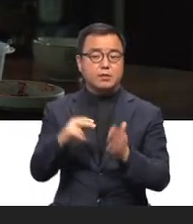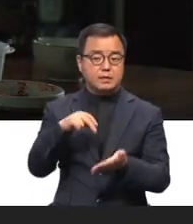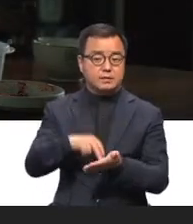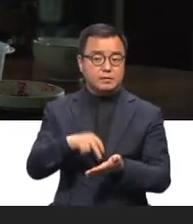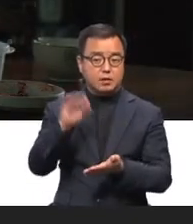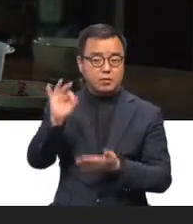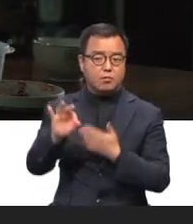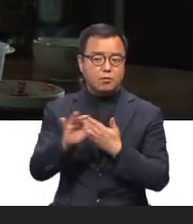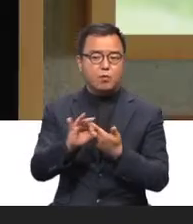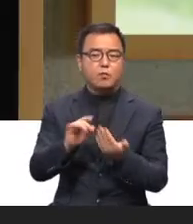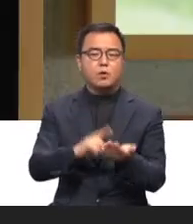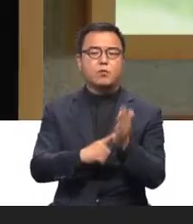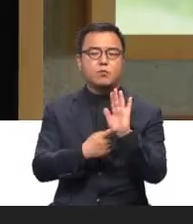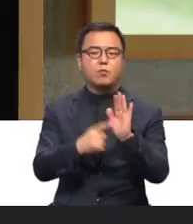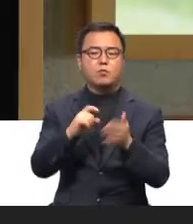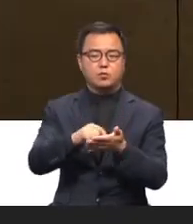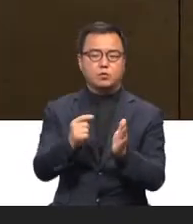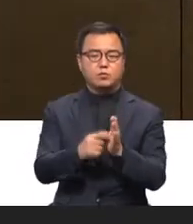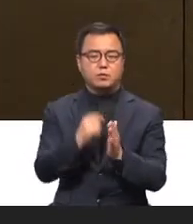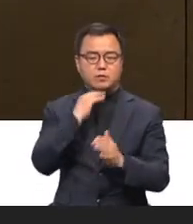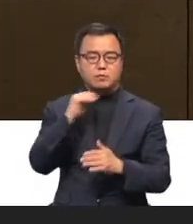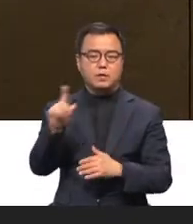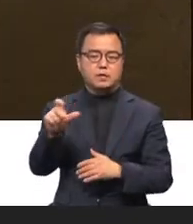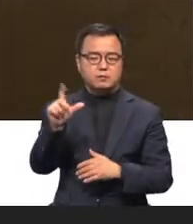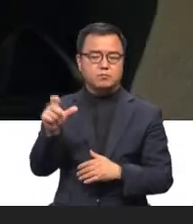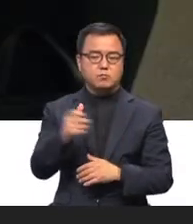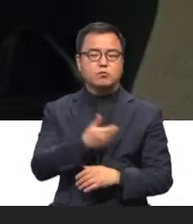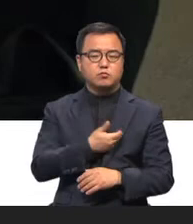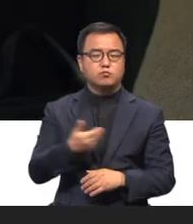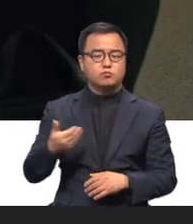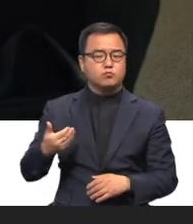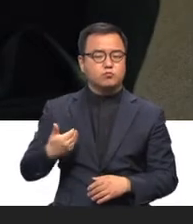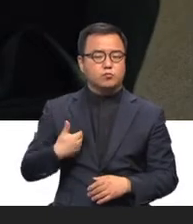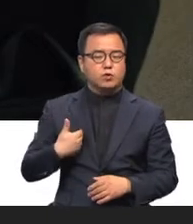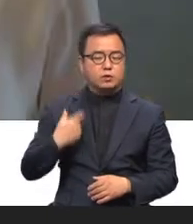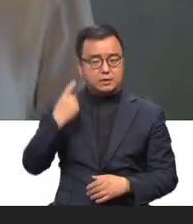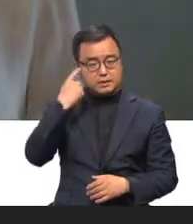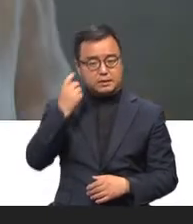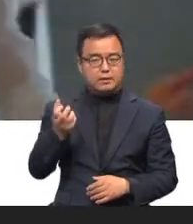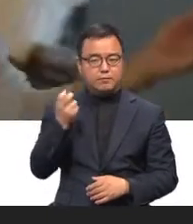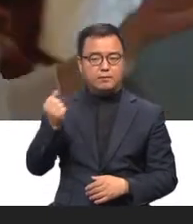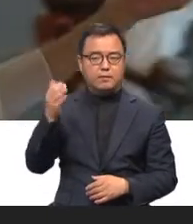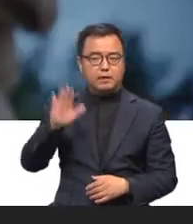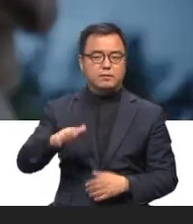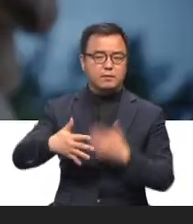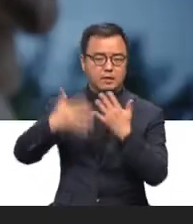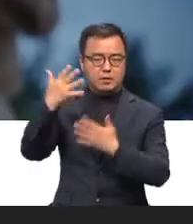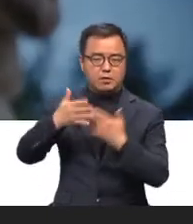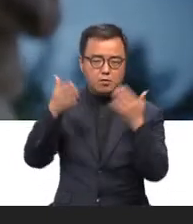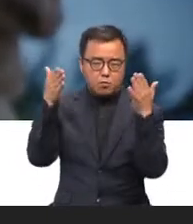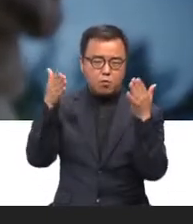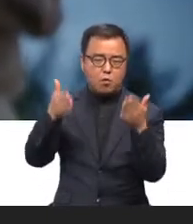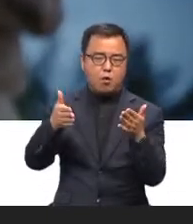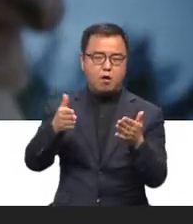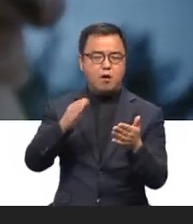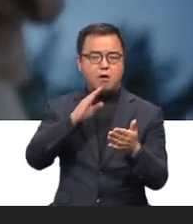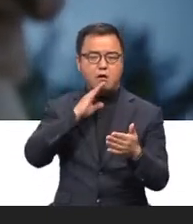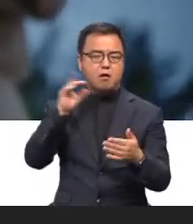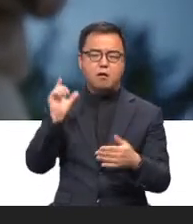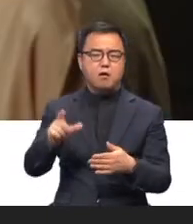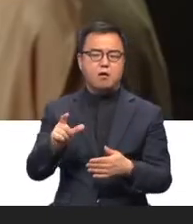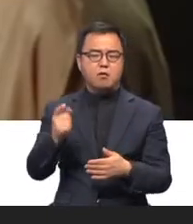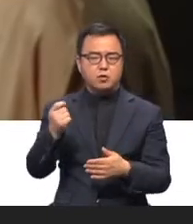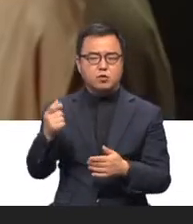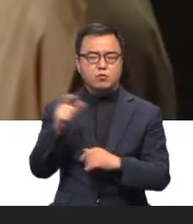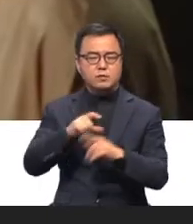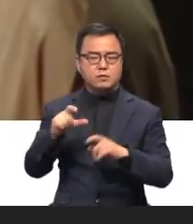때는 어떤 표현 수위가 뭐 15세는 무난하다라고 생각이 들지만 네. 이제 이 영화가 워낙 몰입도가 높다 보니까 조금 더